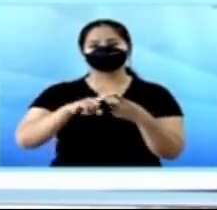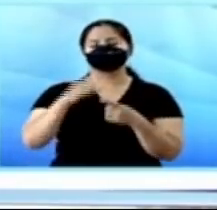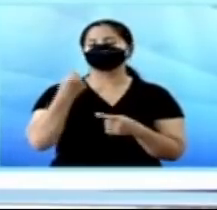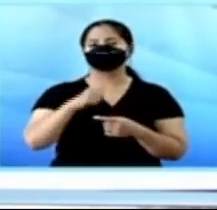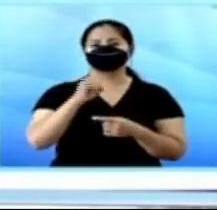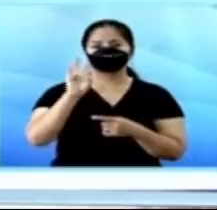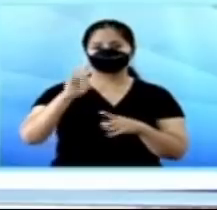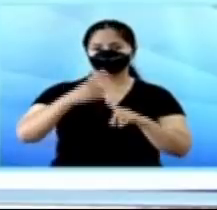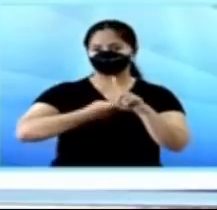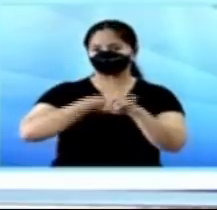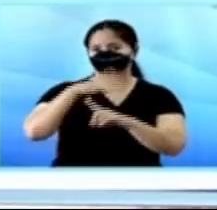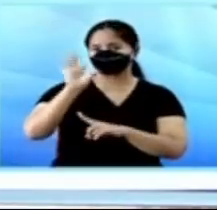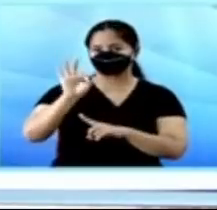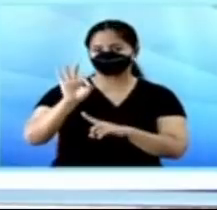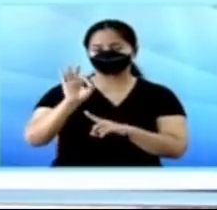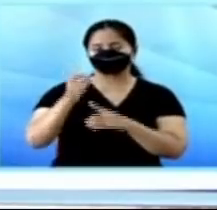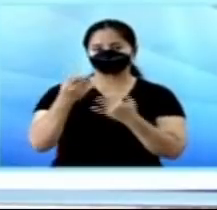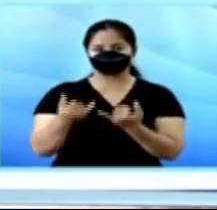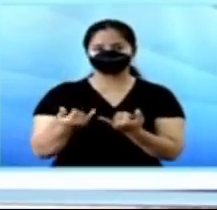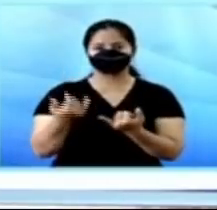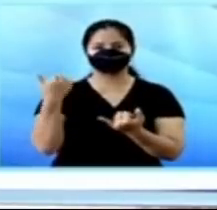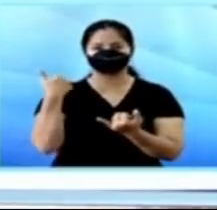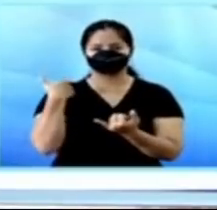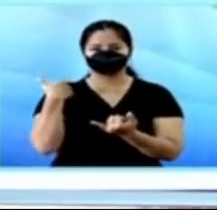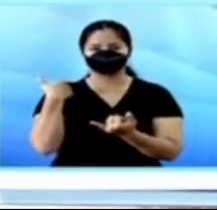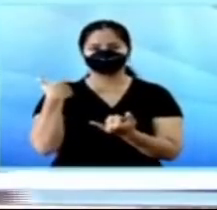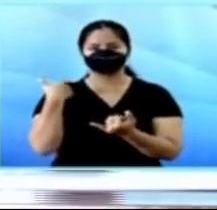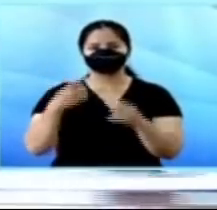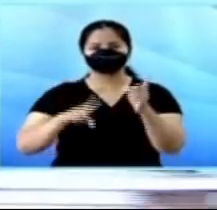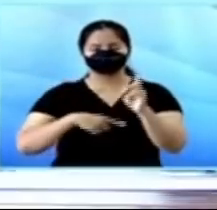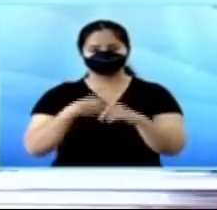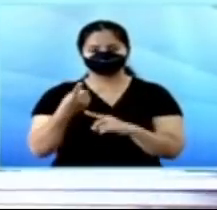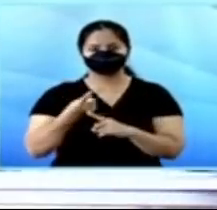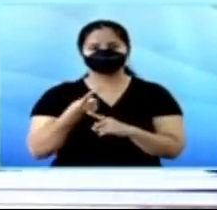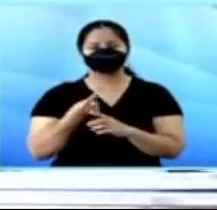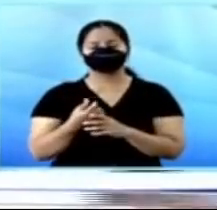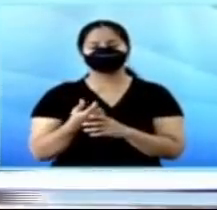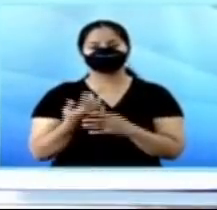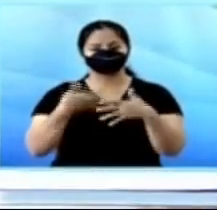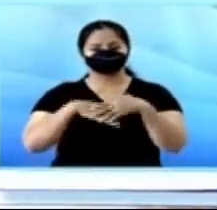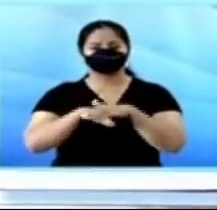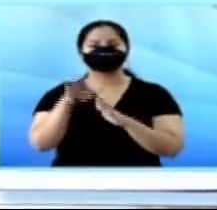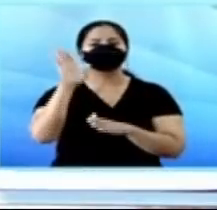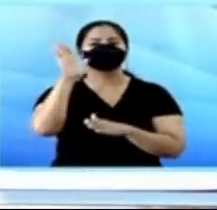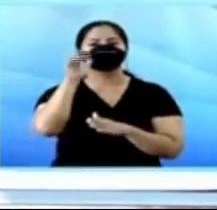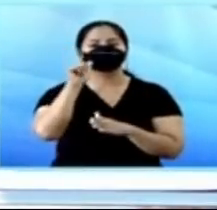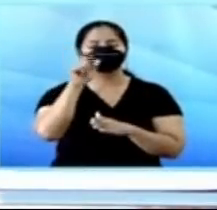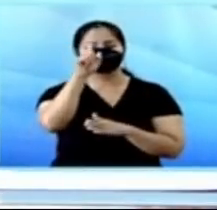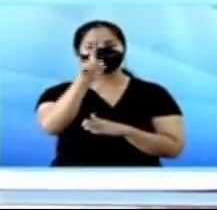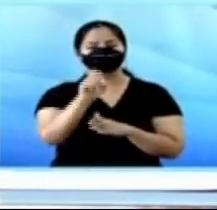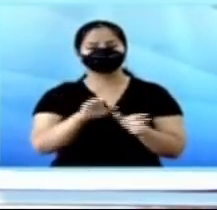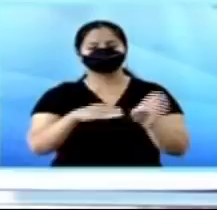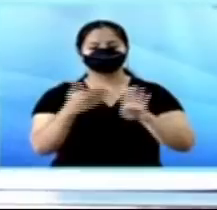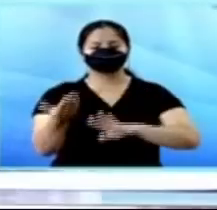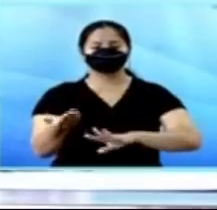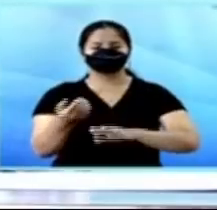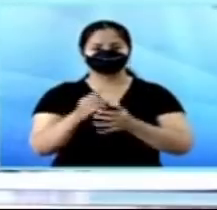17กันยา2021นั้นละแมนได้เข้าทรงสการผู้เป็นพ่อที่ได้ล่วงลับไป